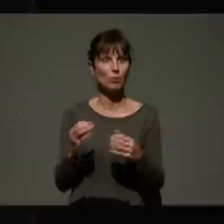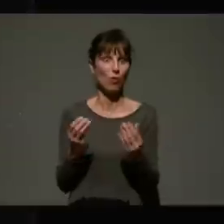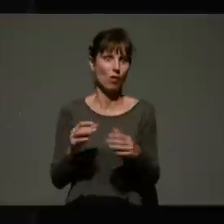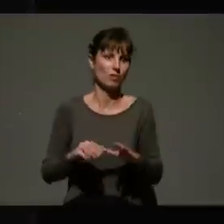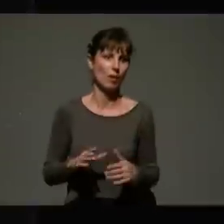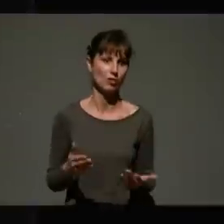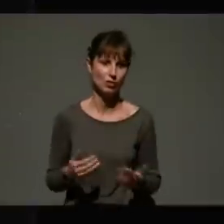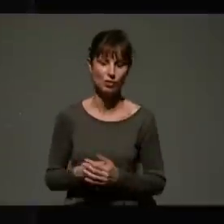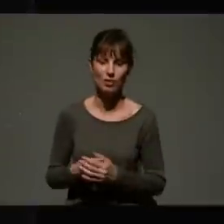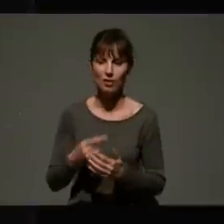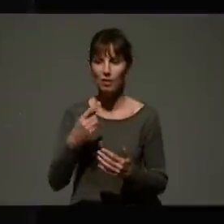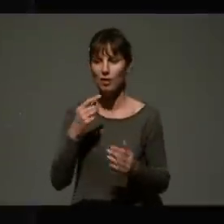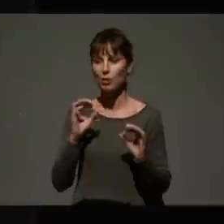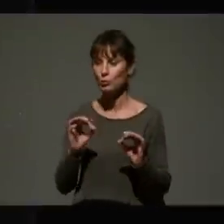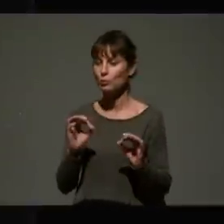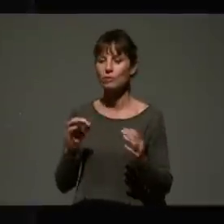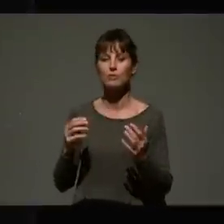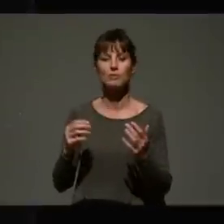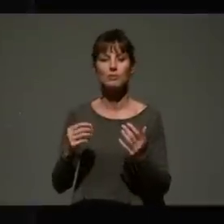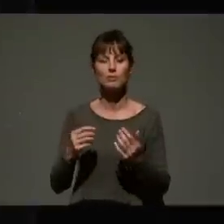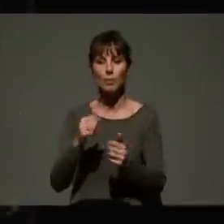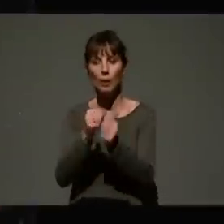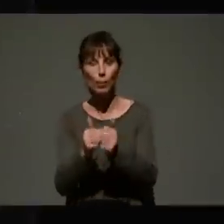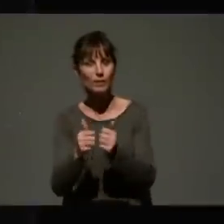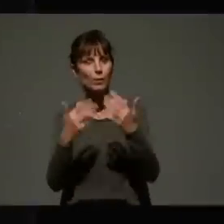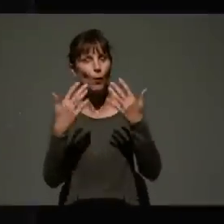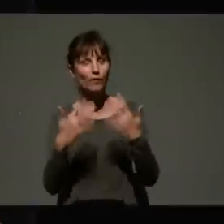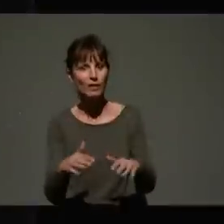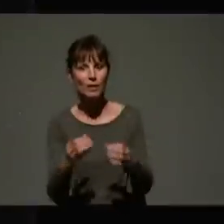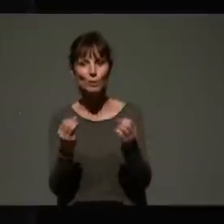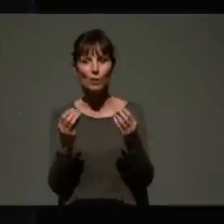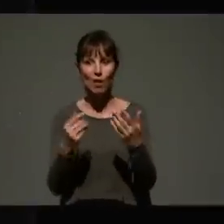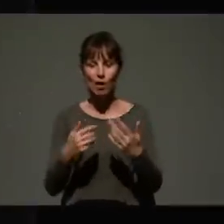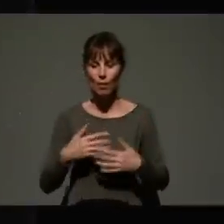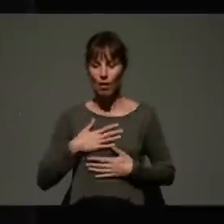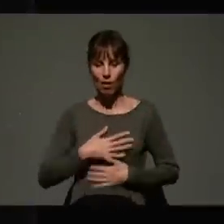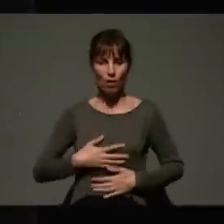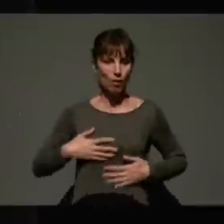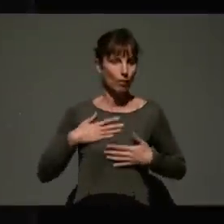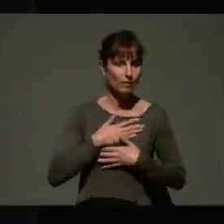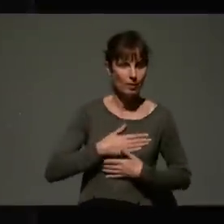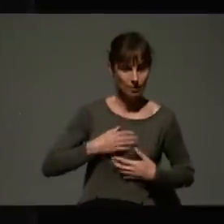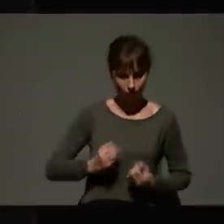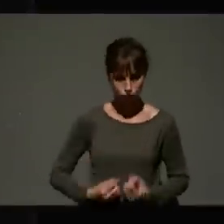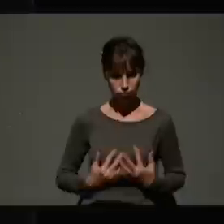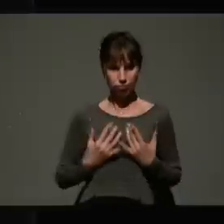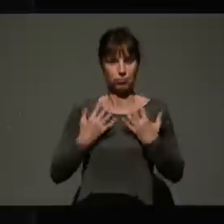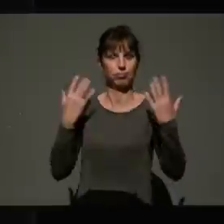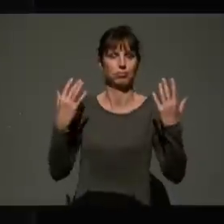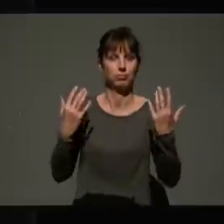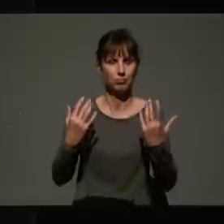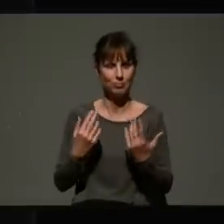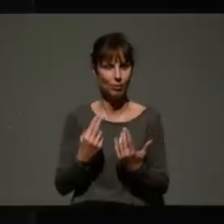en effet, il nous explique que dans les semaines qui suivent ce type de compétition, il y a une forme d'euphorie, de plaisir, de qualité de